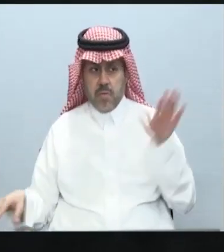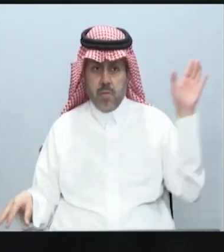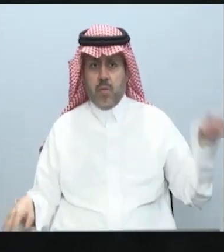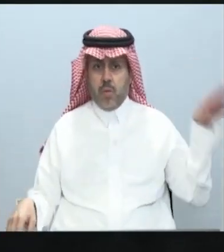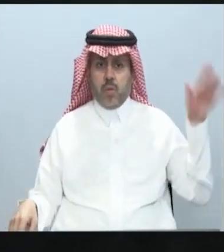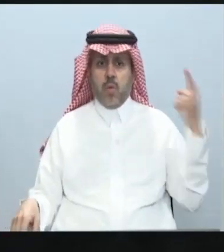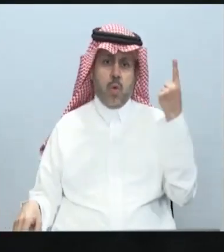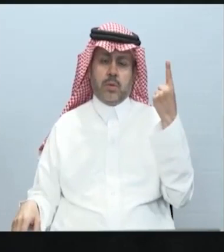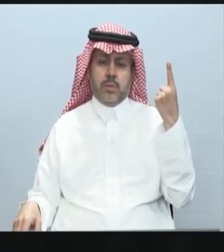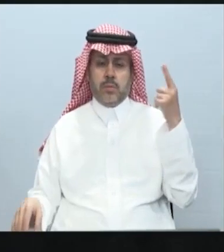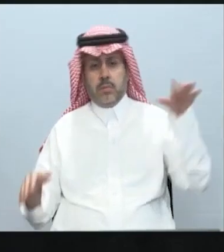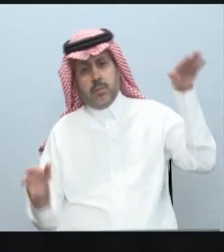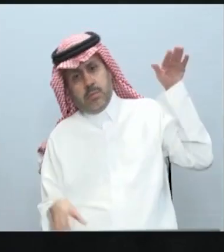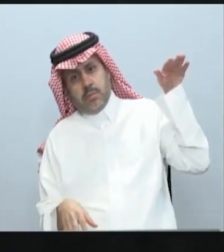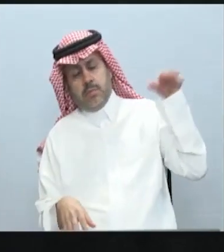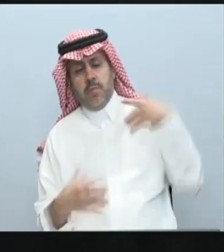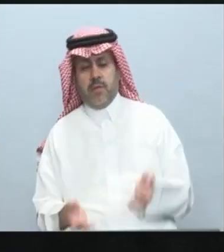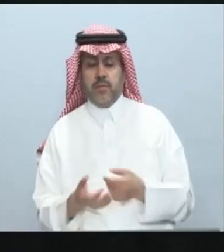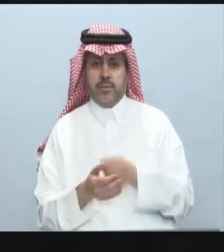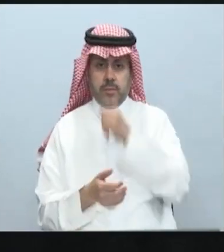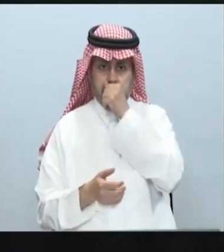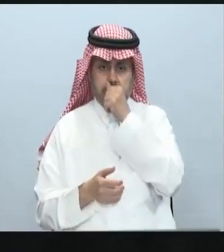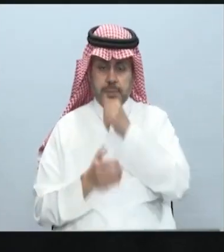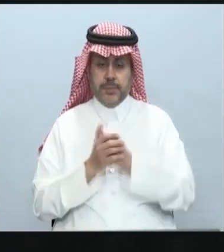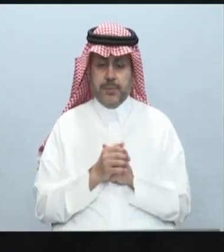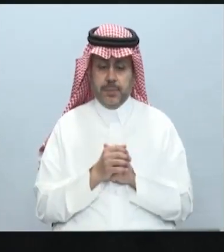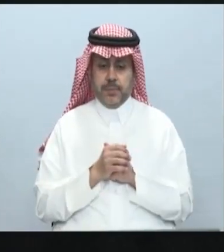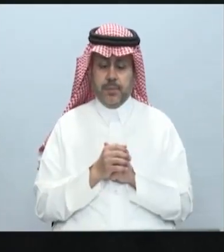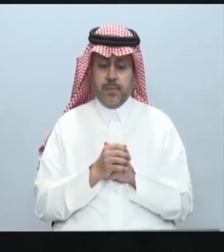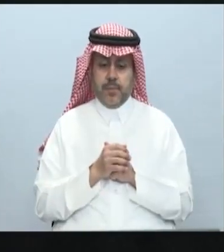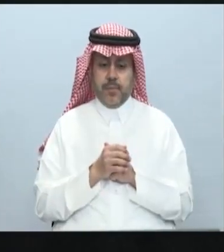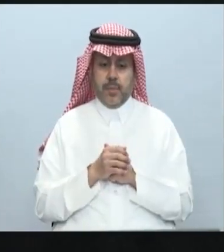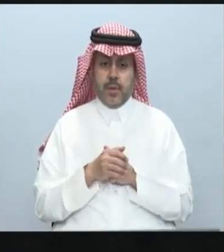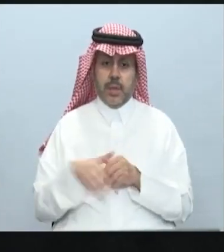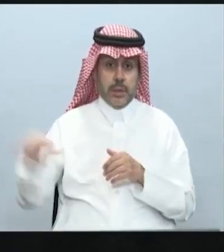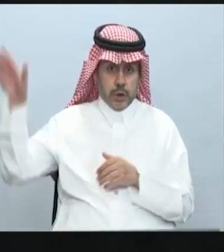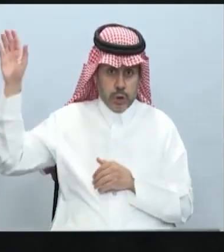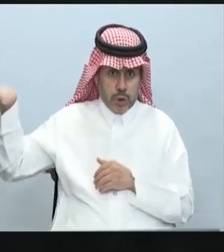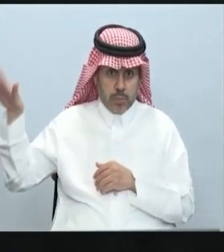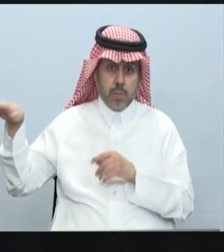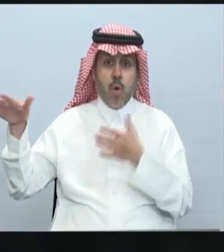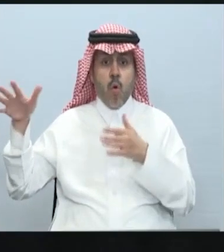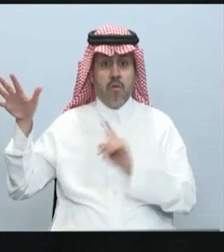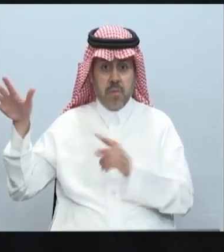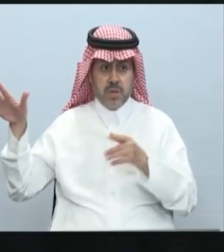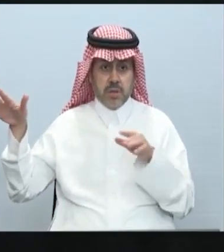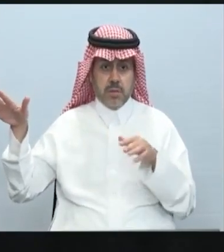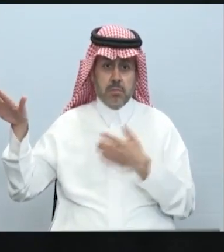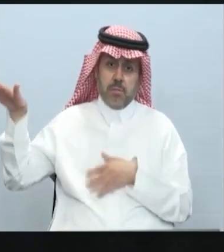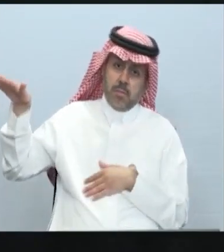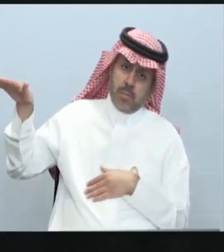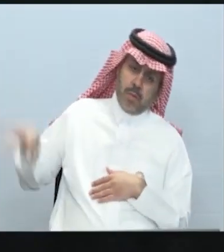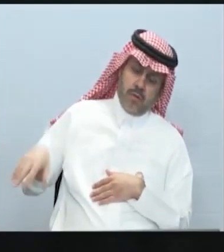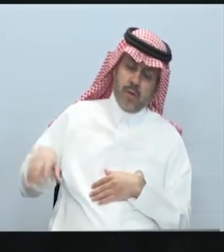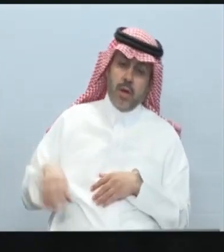عندك تاثرا وتفريطا في هذا الامر ولا يمكن ان تحلق في الجو في